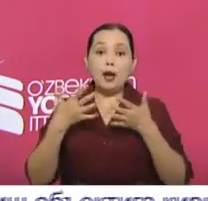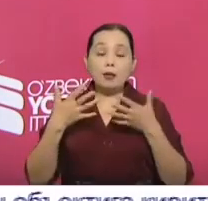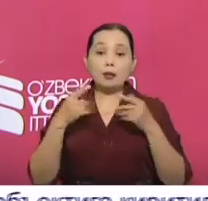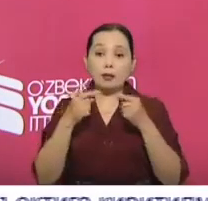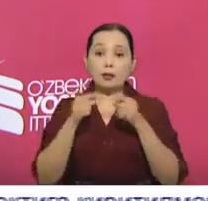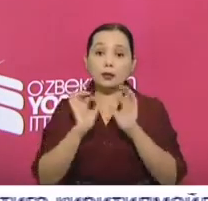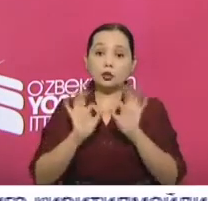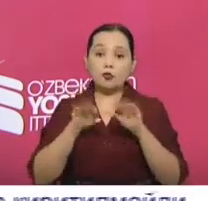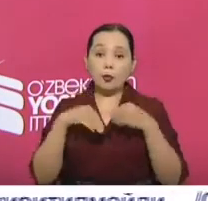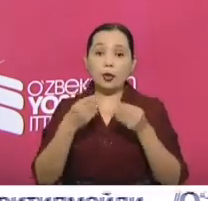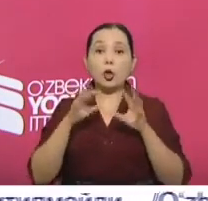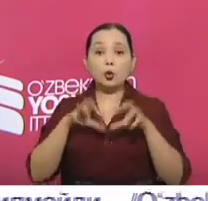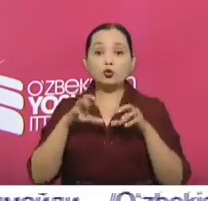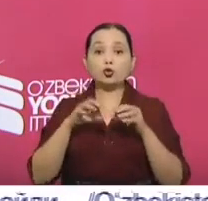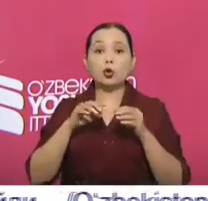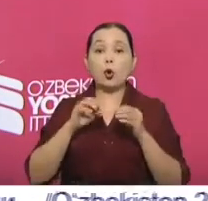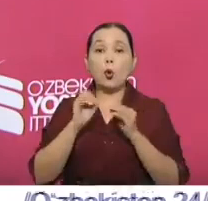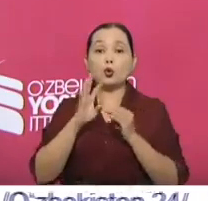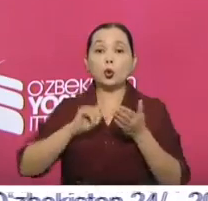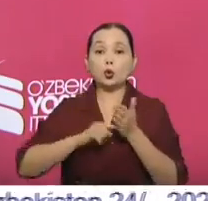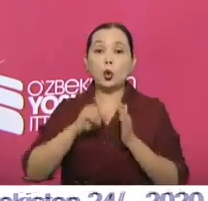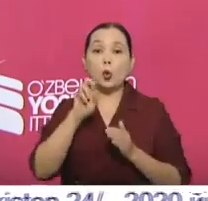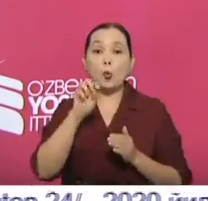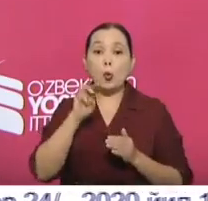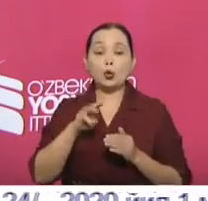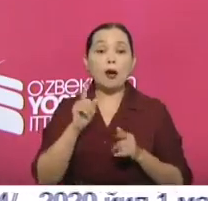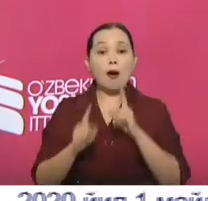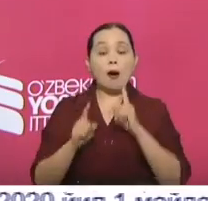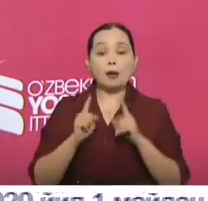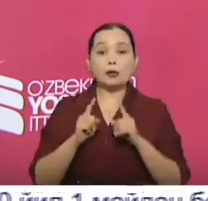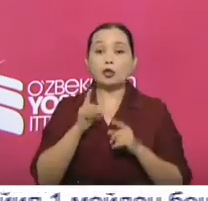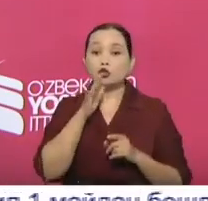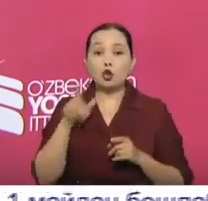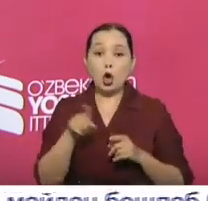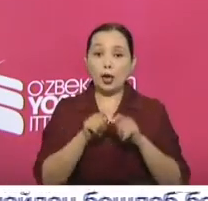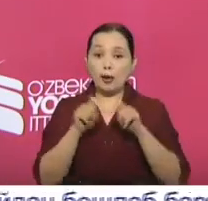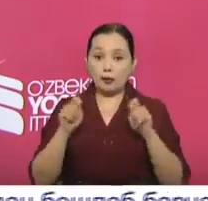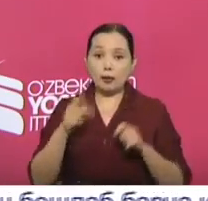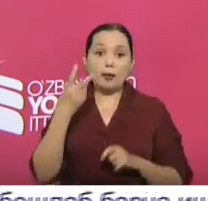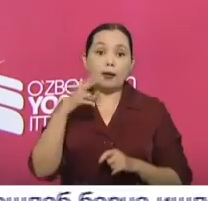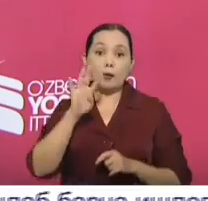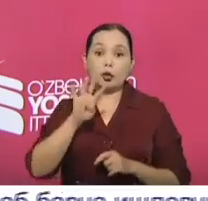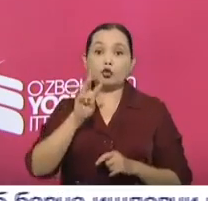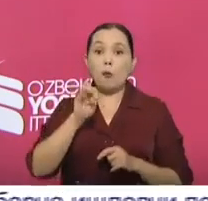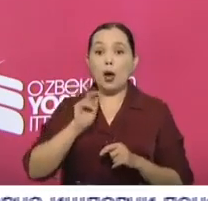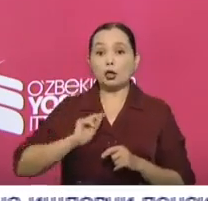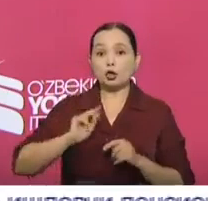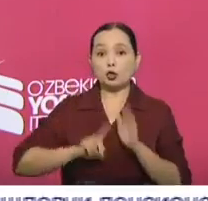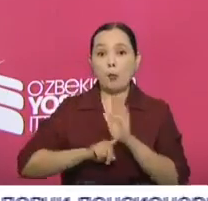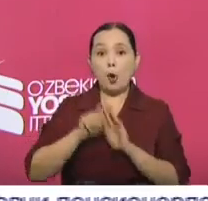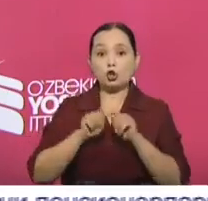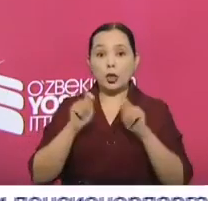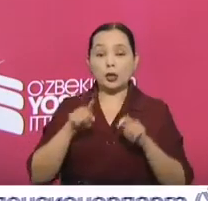beramiz. Kuchukcha MF Forbot Telegram kanali haqiqatdan ham joriy etildi. 24 martdan ish boshlagan